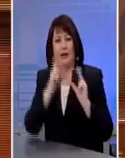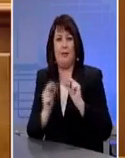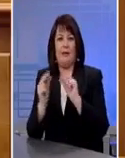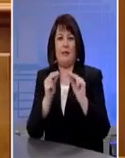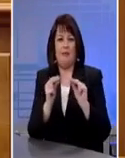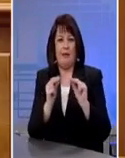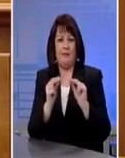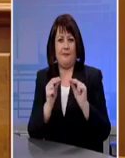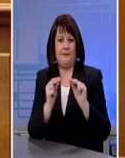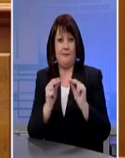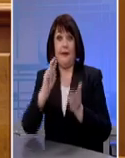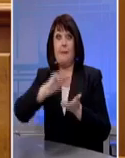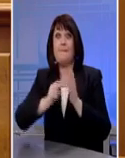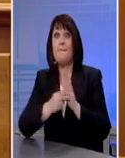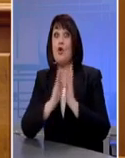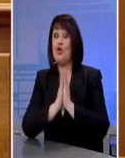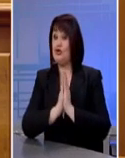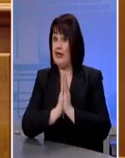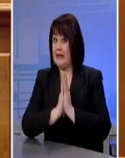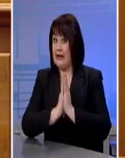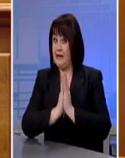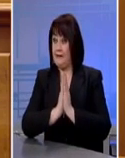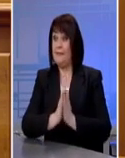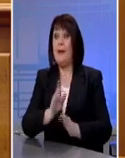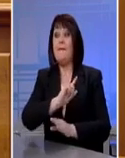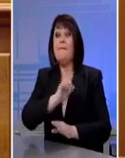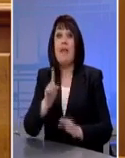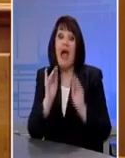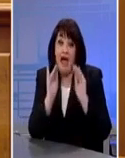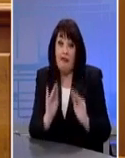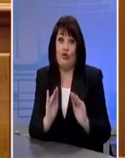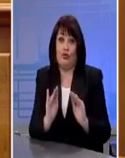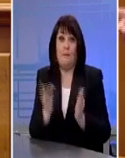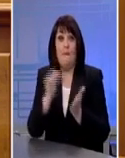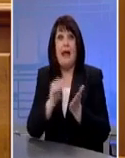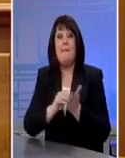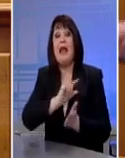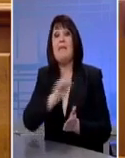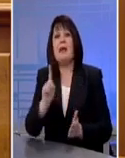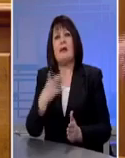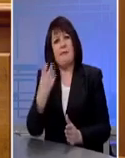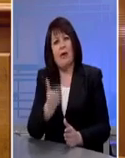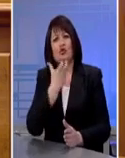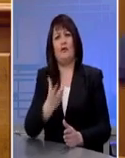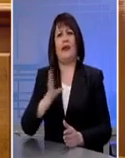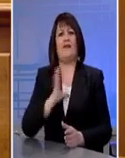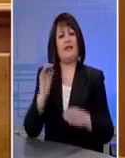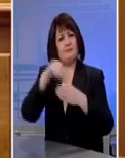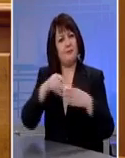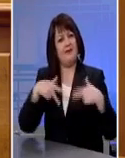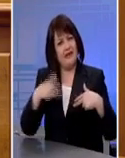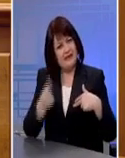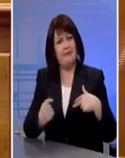συζητήσεις. Προσέχτε το παρακαλώ αυτό. Ας μείνει αυτό. Πιστεύω ότι υπάρχουν και σοβαροί άνθρωποι στην